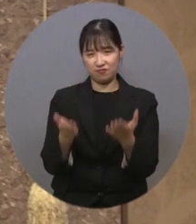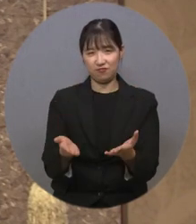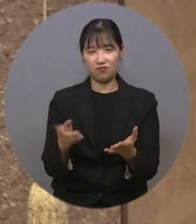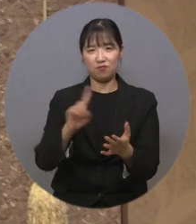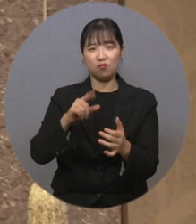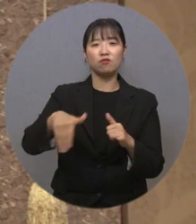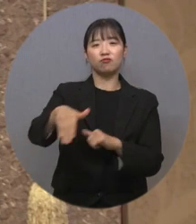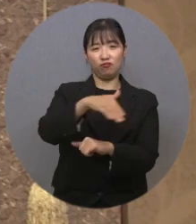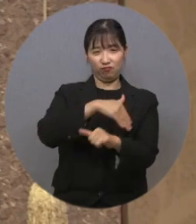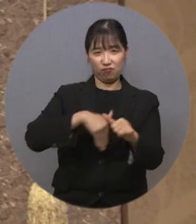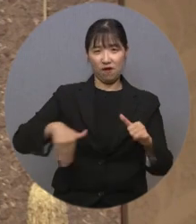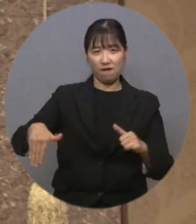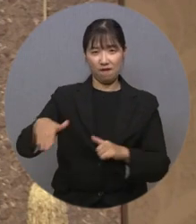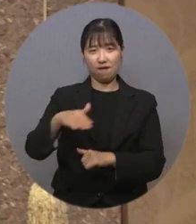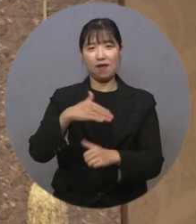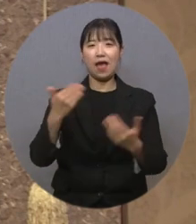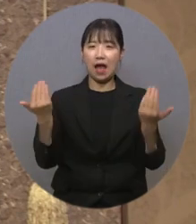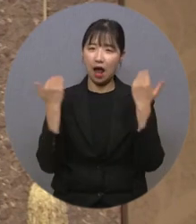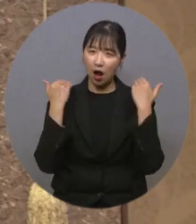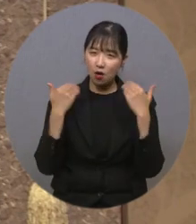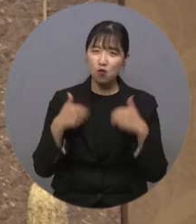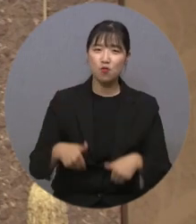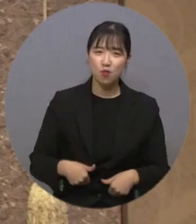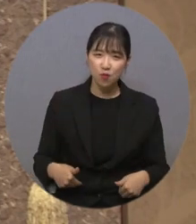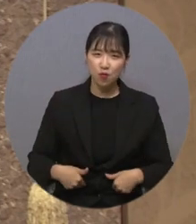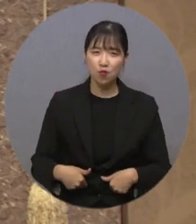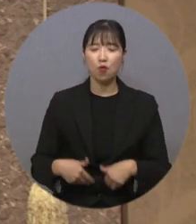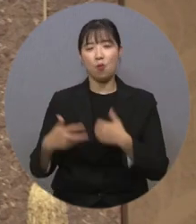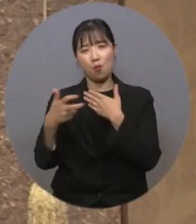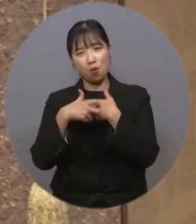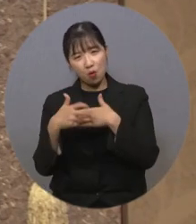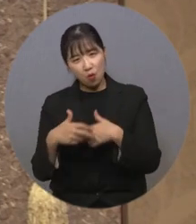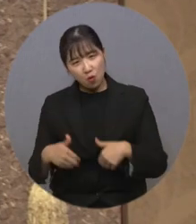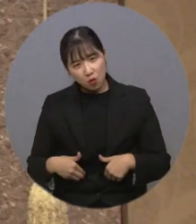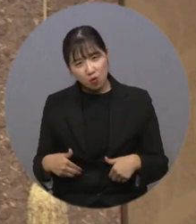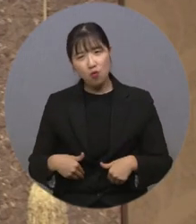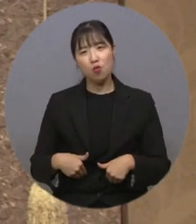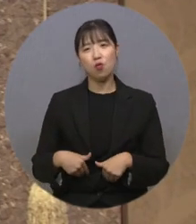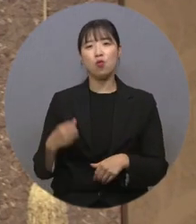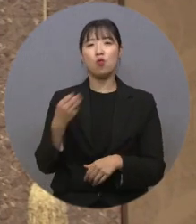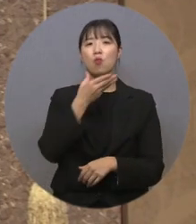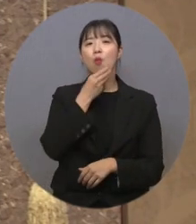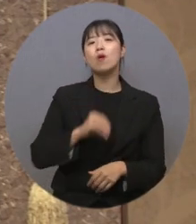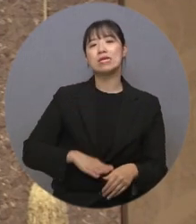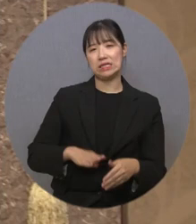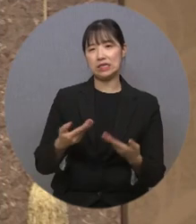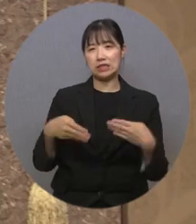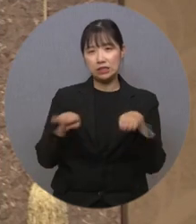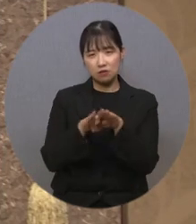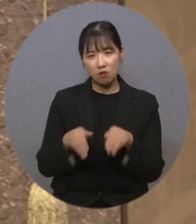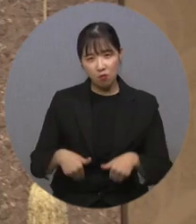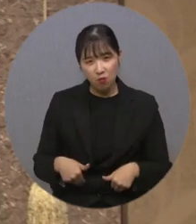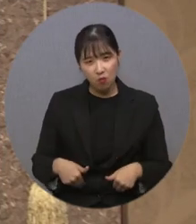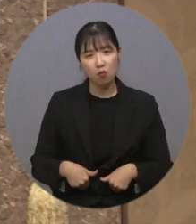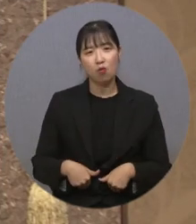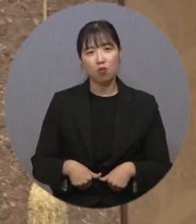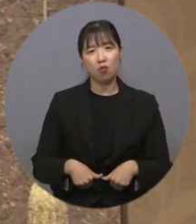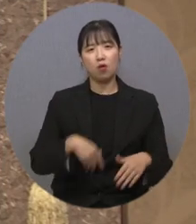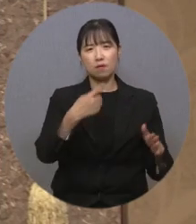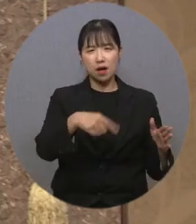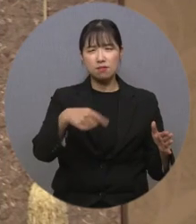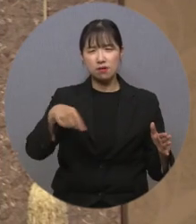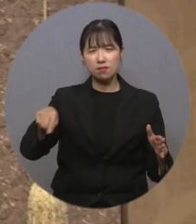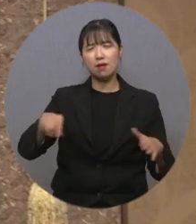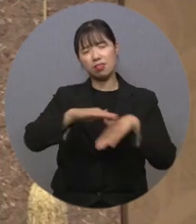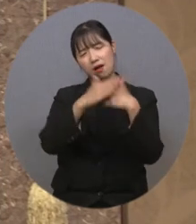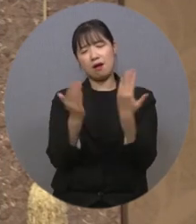주변에 아까도 말씀드렸지만 학교도 필요하고 병원도 필요하고 복지시설도 필요하고 이런 모든 것들이